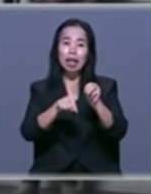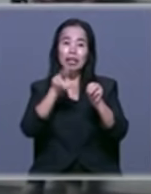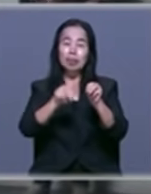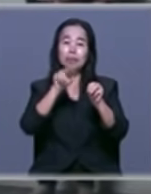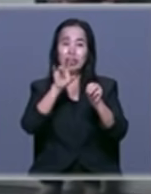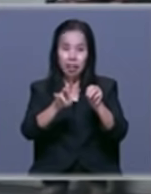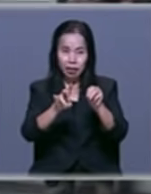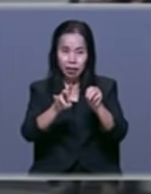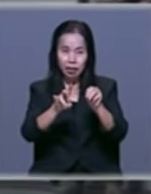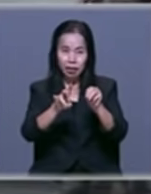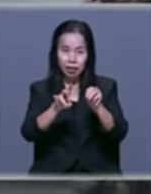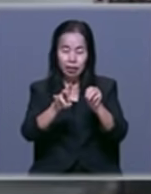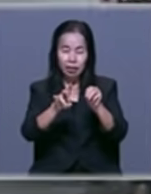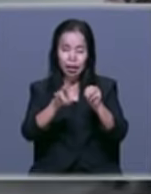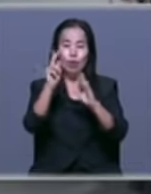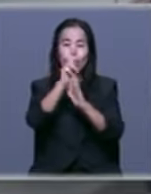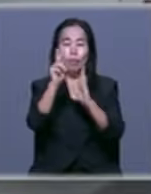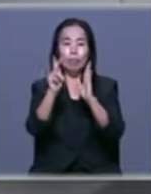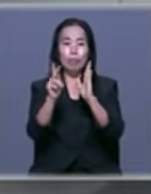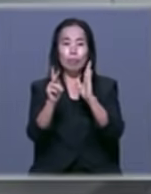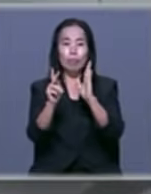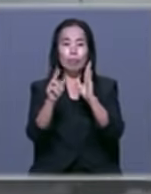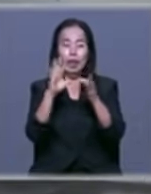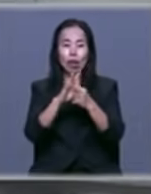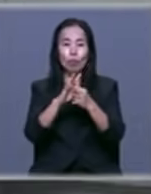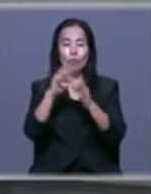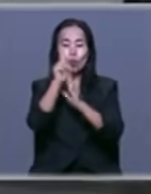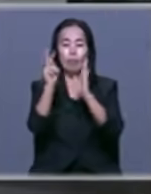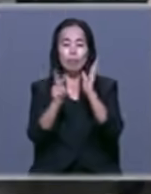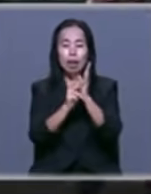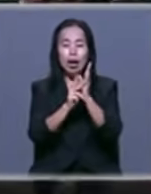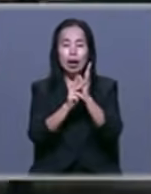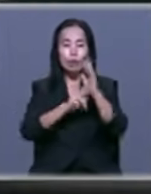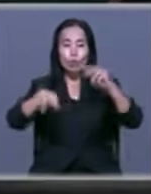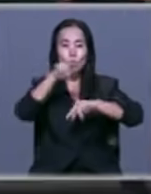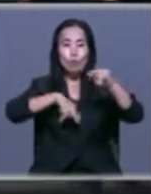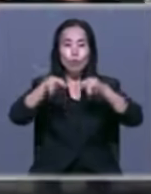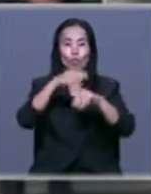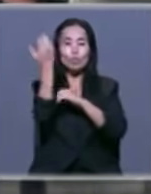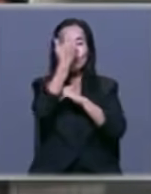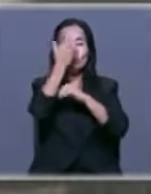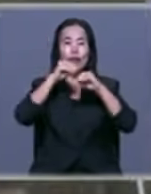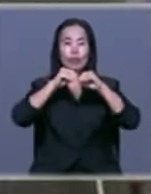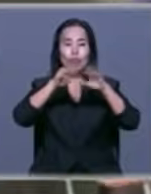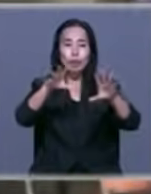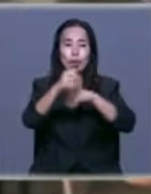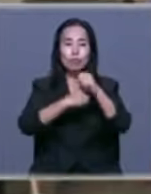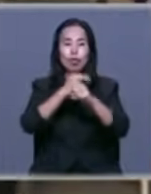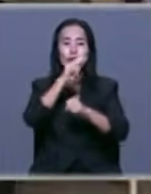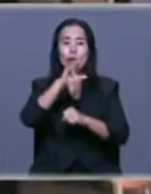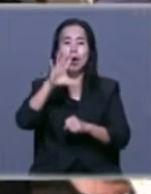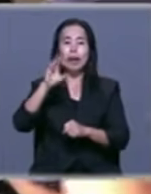37แห่งพระราชบัญญัติประกอบกิจการกระจายเสียงและกิจการโทรทัศน์พ.ศ.2551เนี่ยจริงๆแล้วอัน